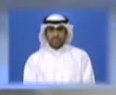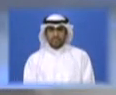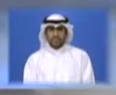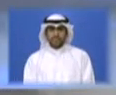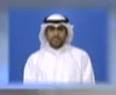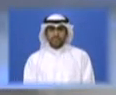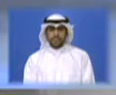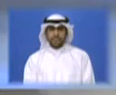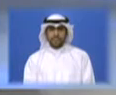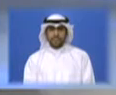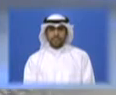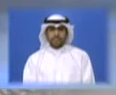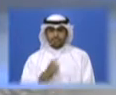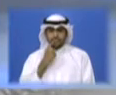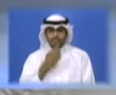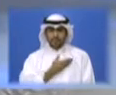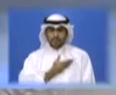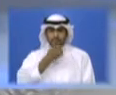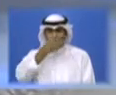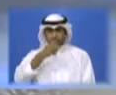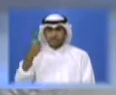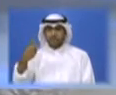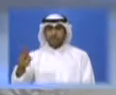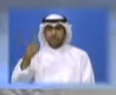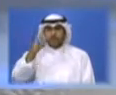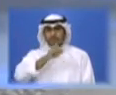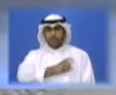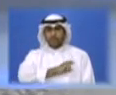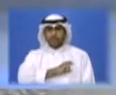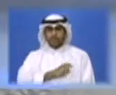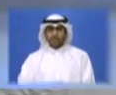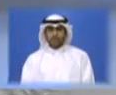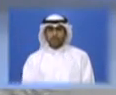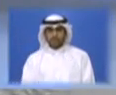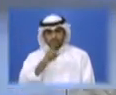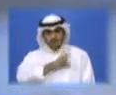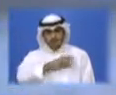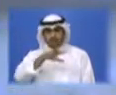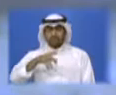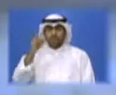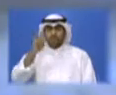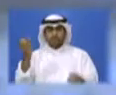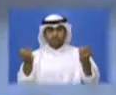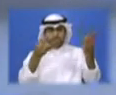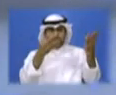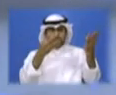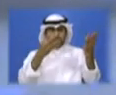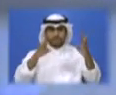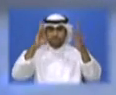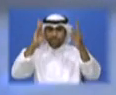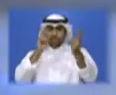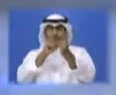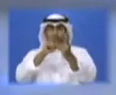نايف خالد مهدي البراك عن عمر ناهز 20، إن لله وإنا إليه